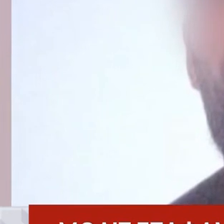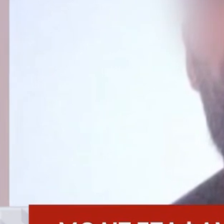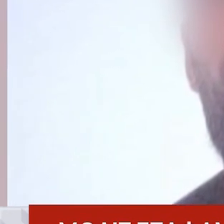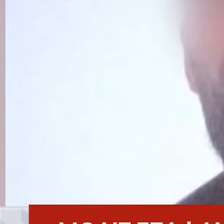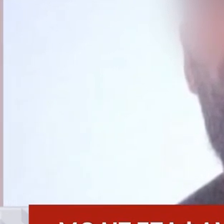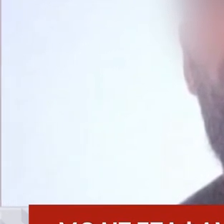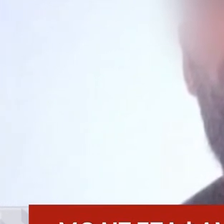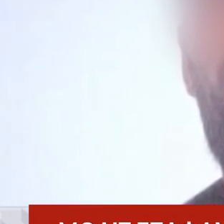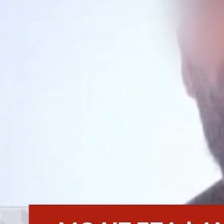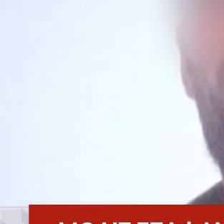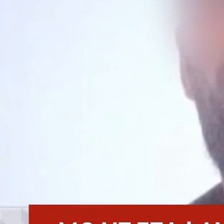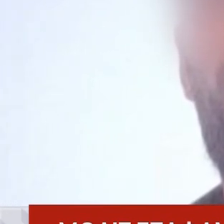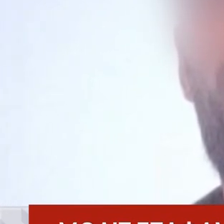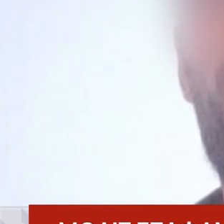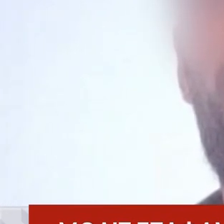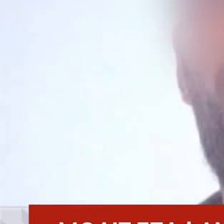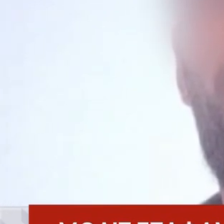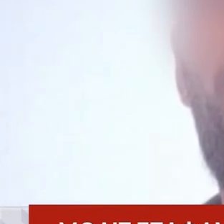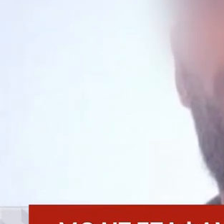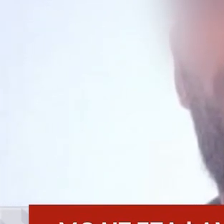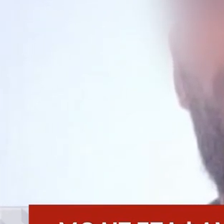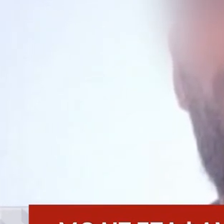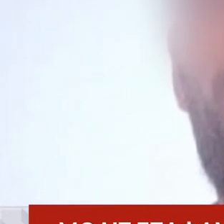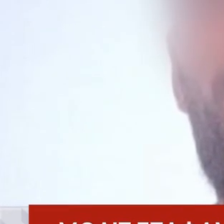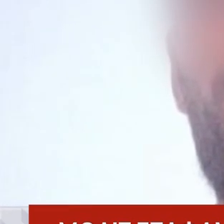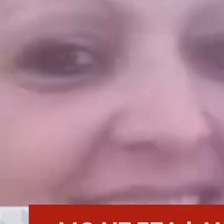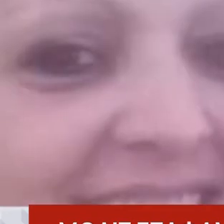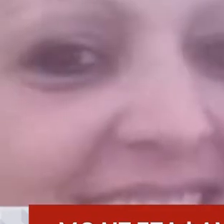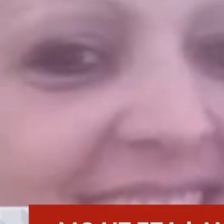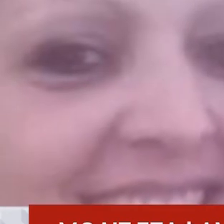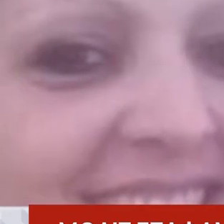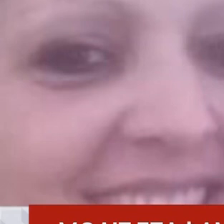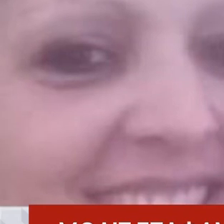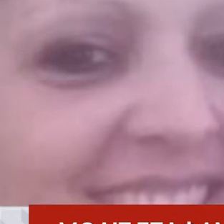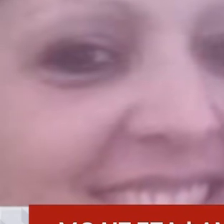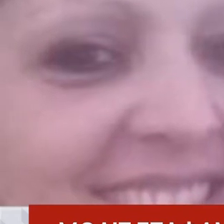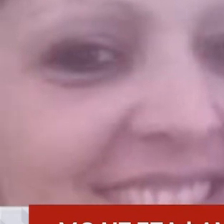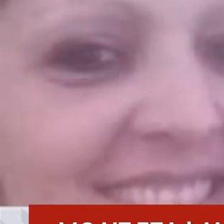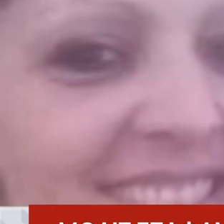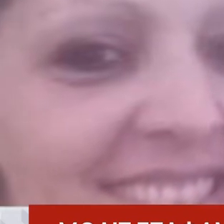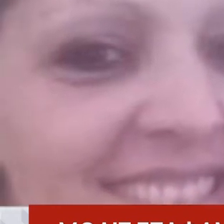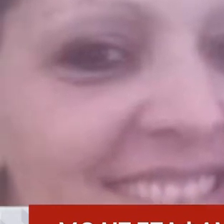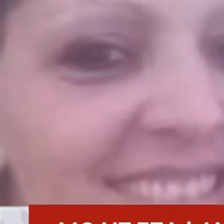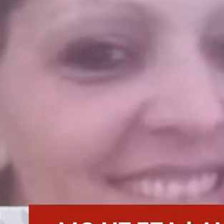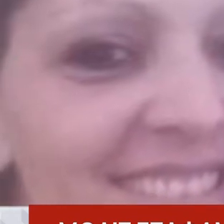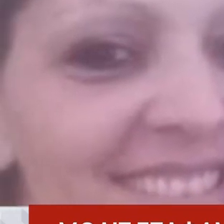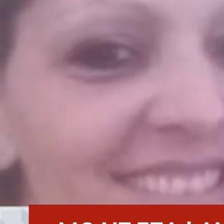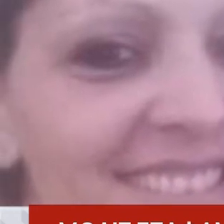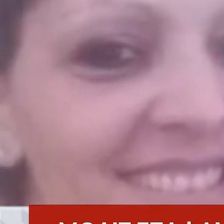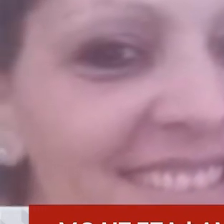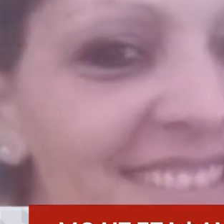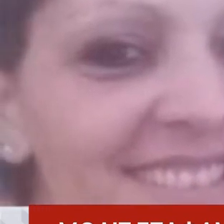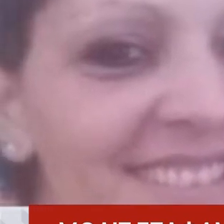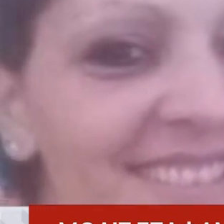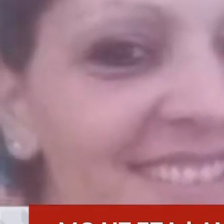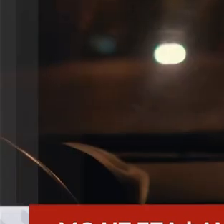κάνει μήνυση και αυτός είχε ζητήσει διαμεσολάβηση. Πήγα στον ιατροδικαστή, έγραψε γιατί με απειλούσε, αλλά δεν πήγε ο